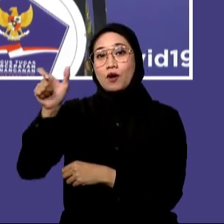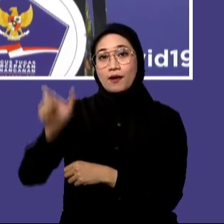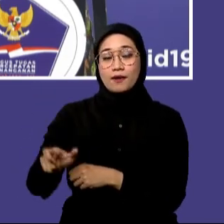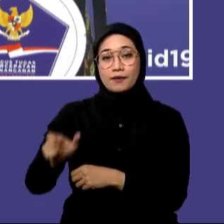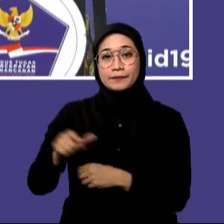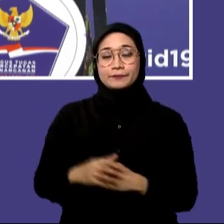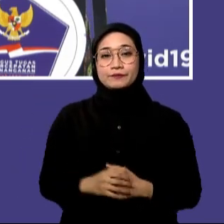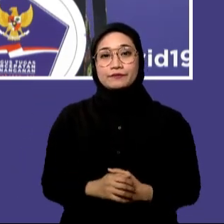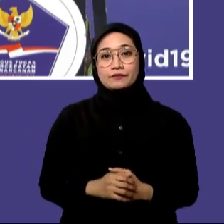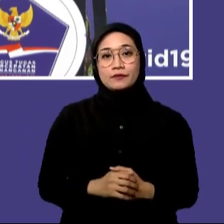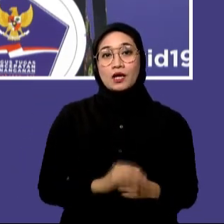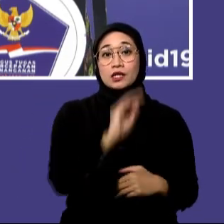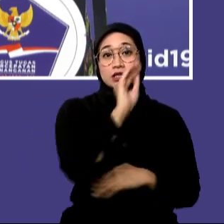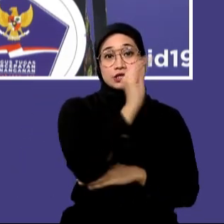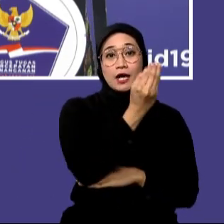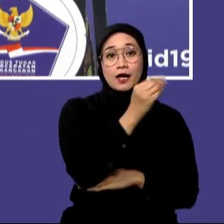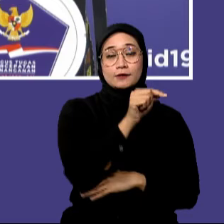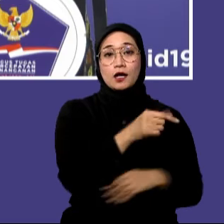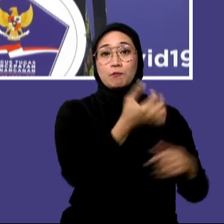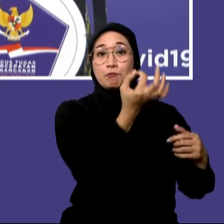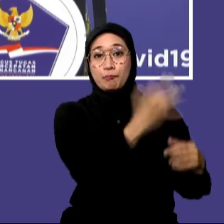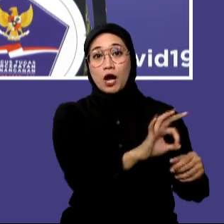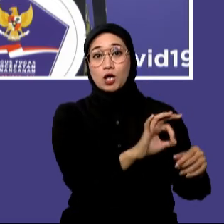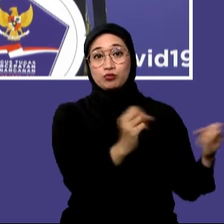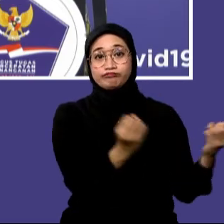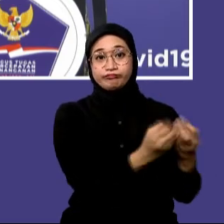orang. DKI Jakarta kasus baru